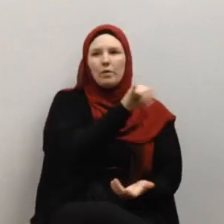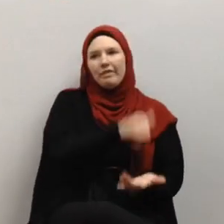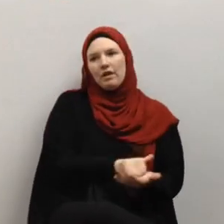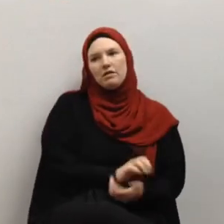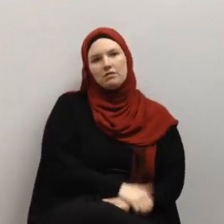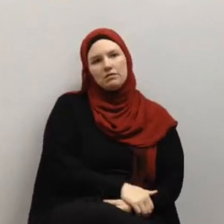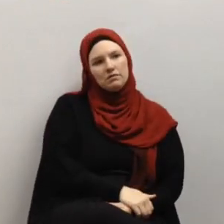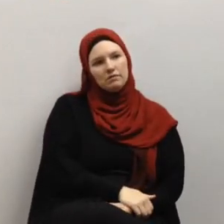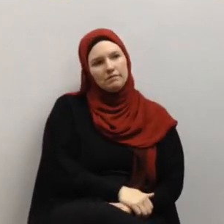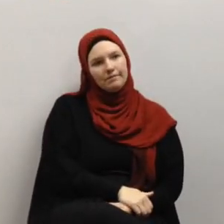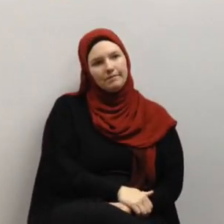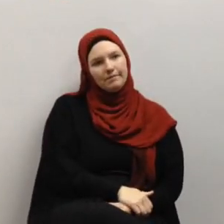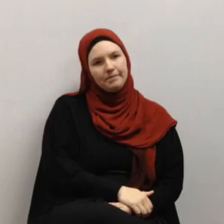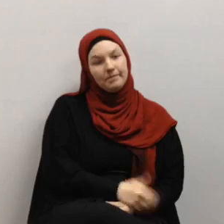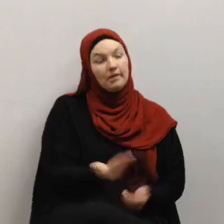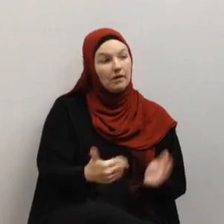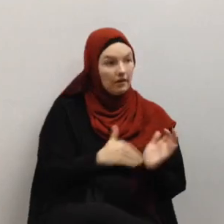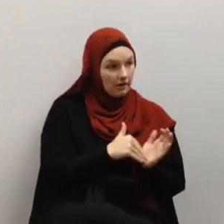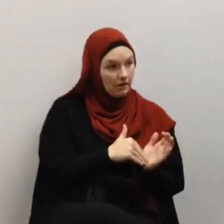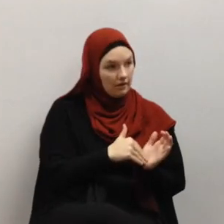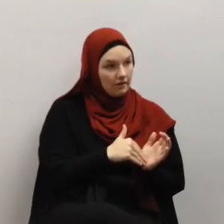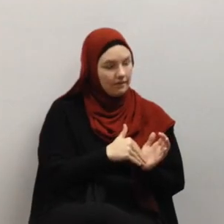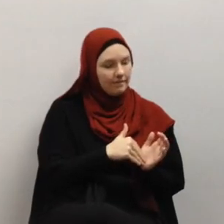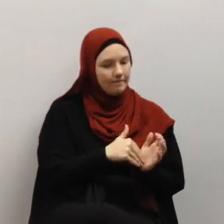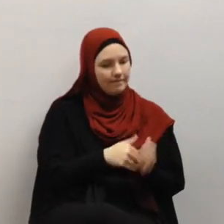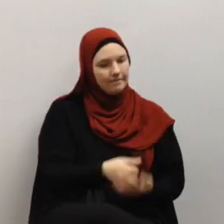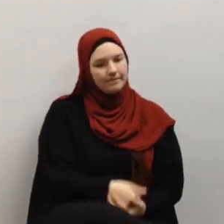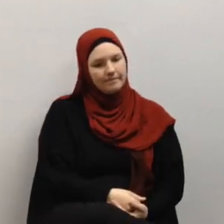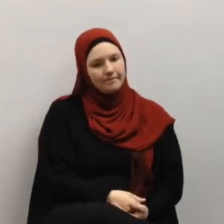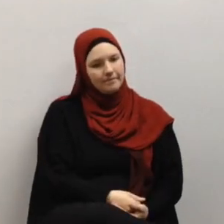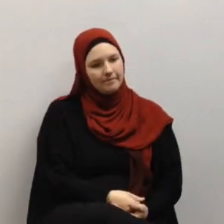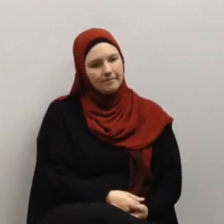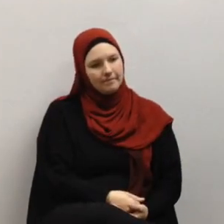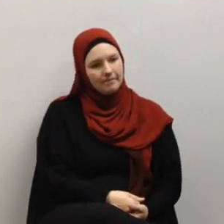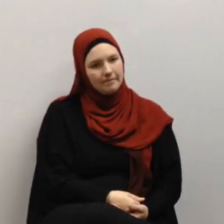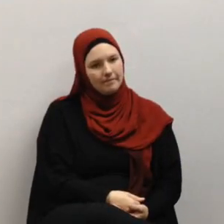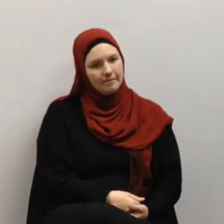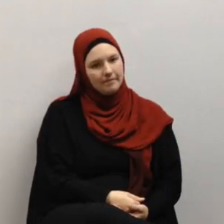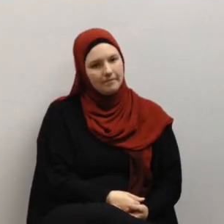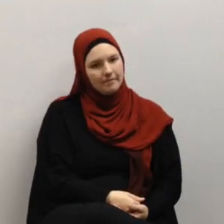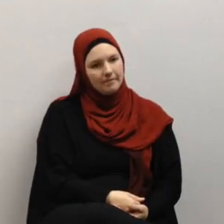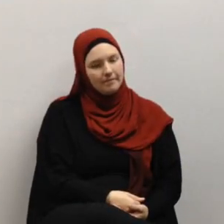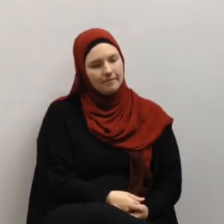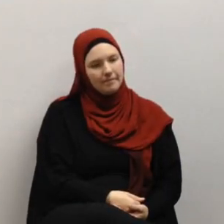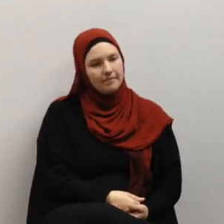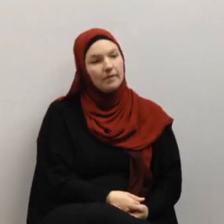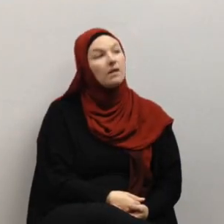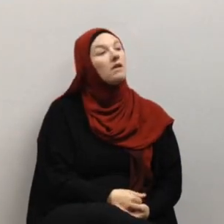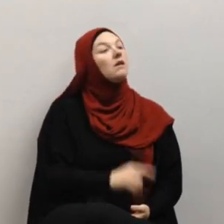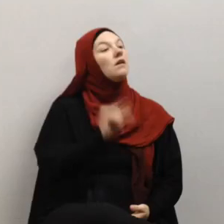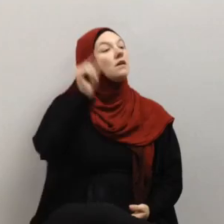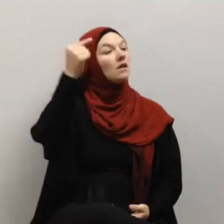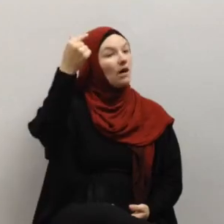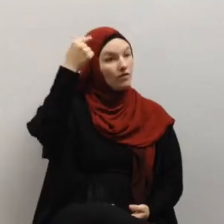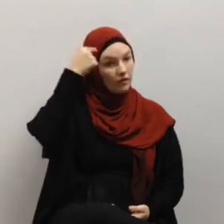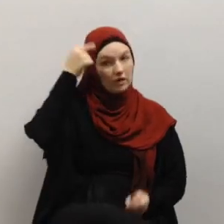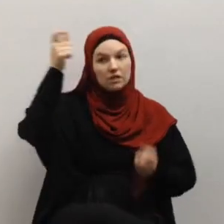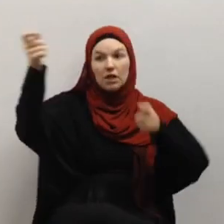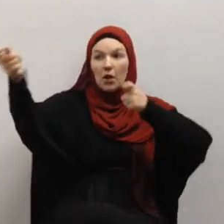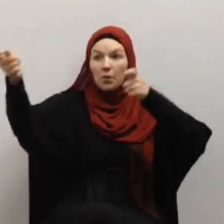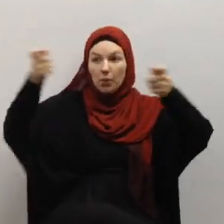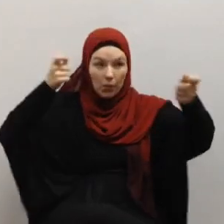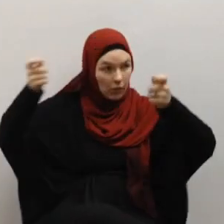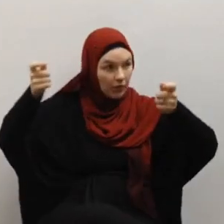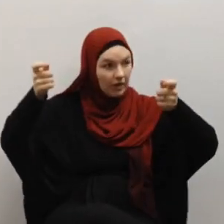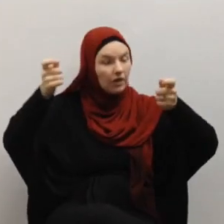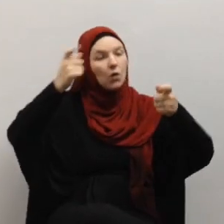Again, in الحكم إلا لله. Governance and ruling is only according